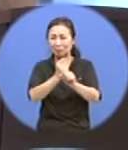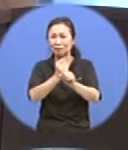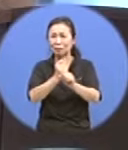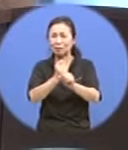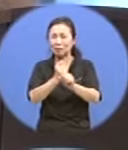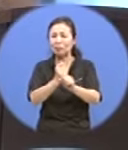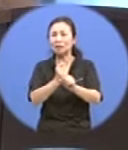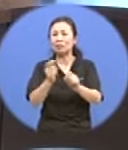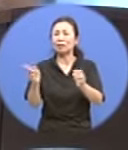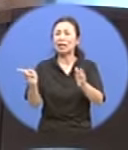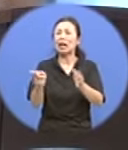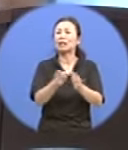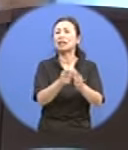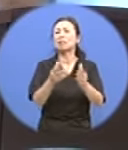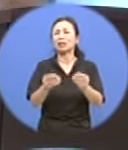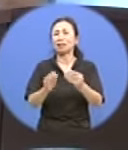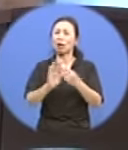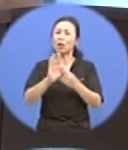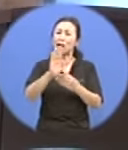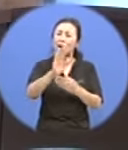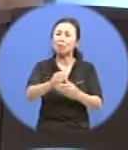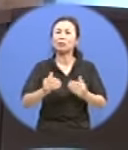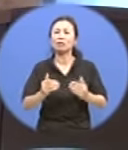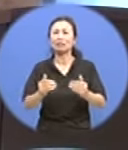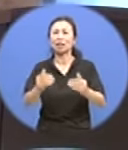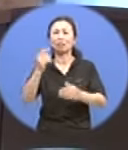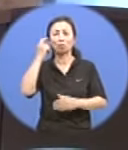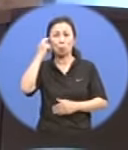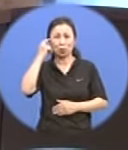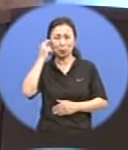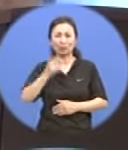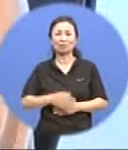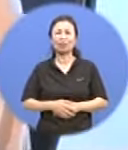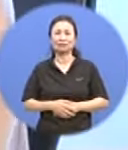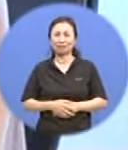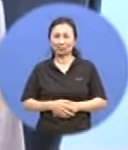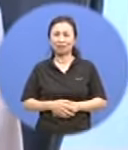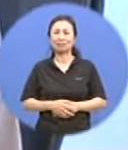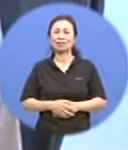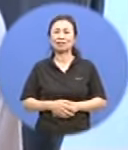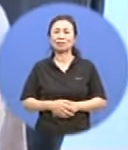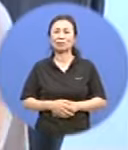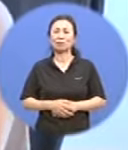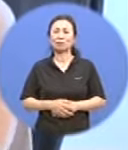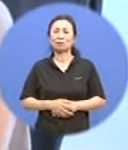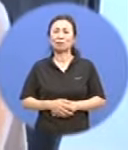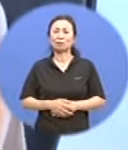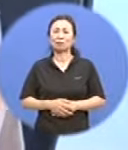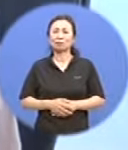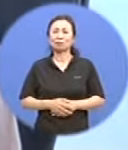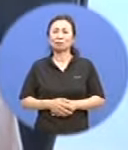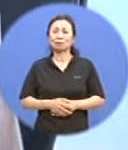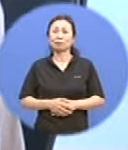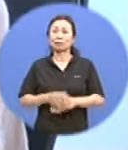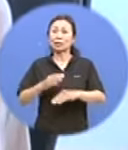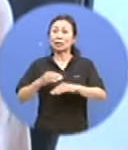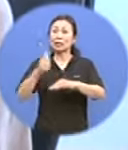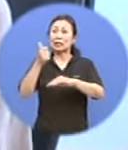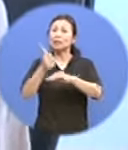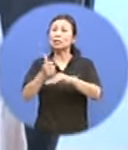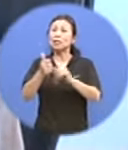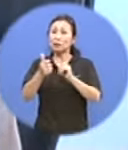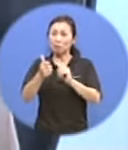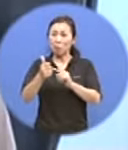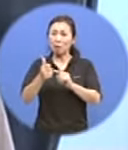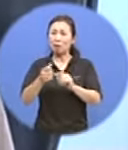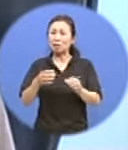ね、いい形で生み出せるんじゃないかなと期待してますけど、 知事も産業振興には特に